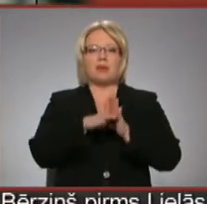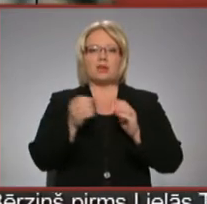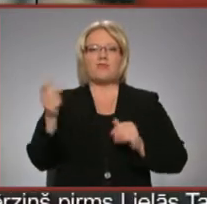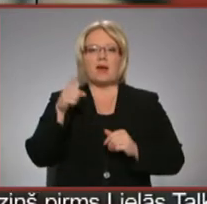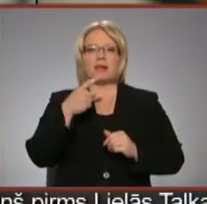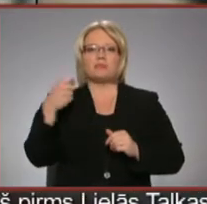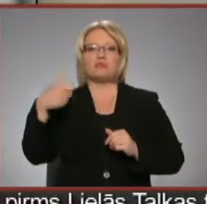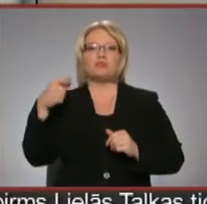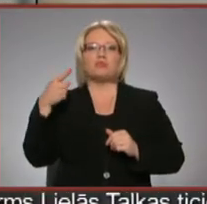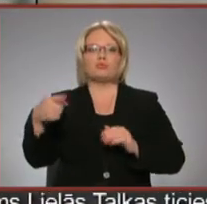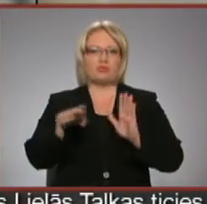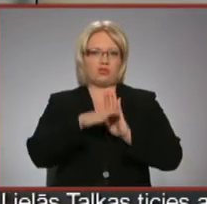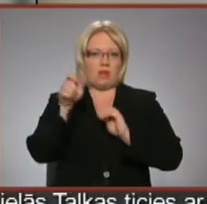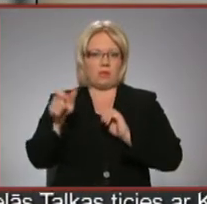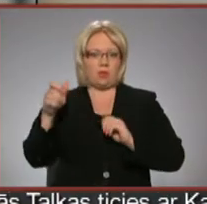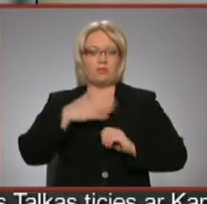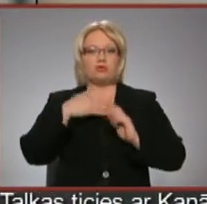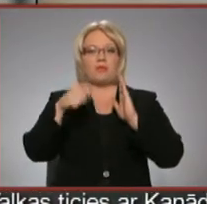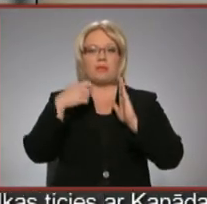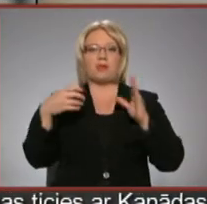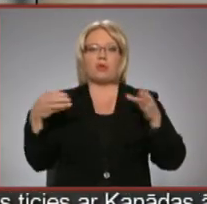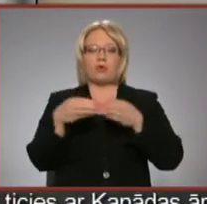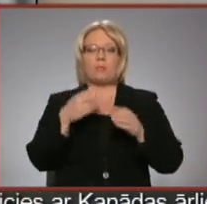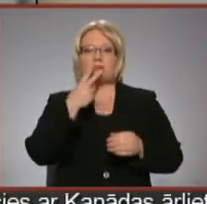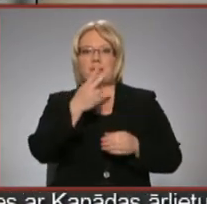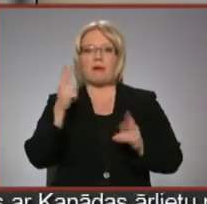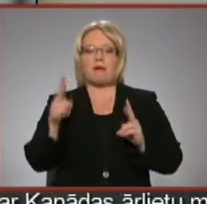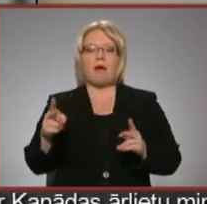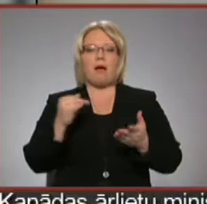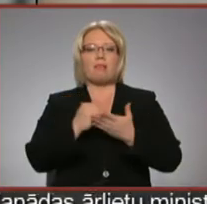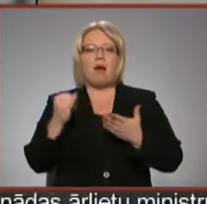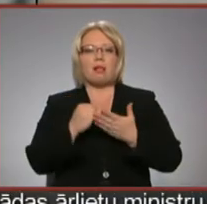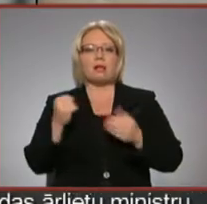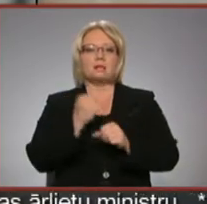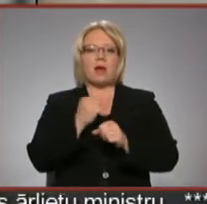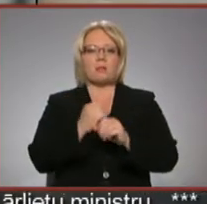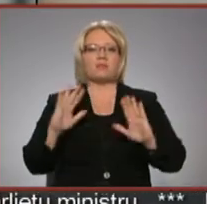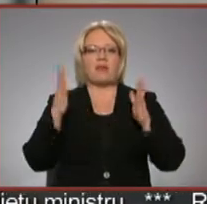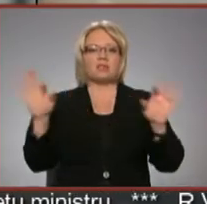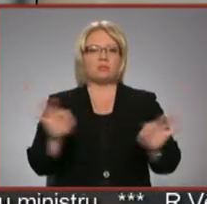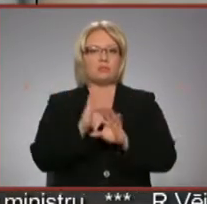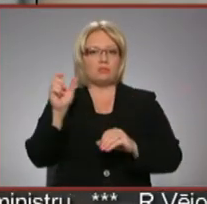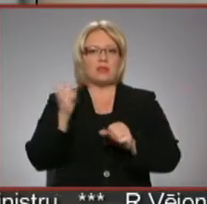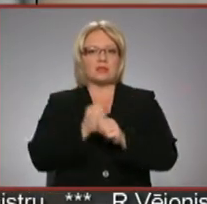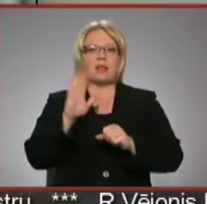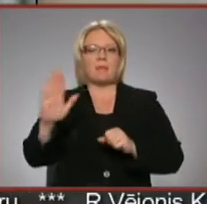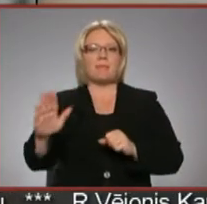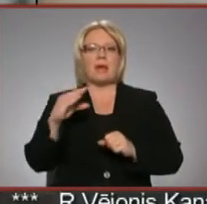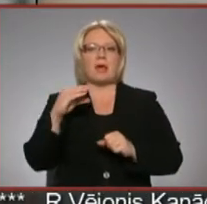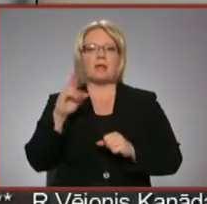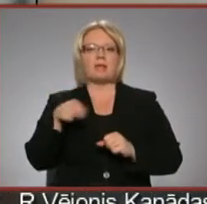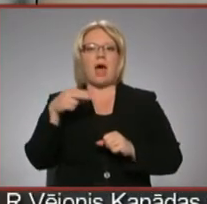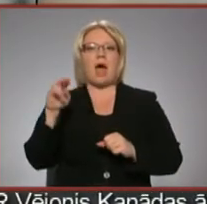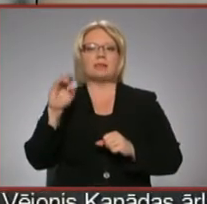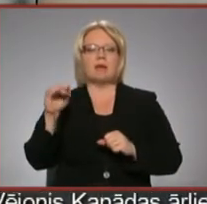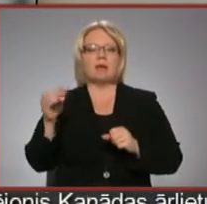160 tūkstoši dalībnieku. Mūsu filmēšanas grupa lūkoja, kā talks darbos soks mūziķiem, kas strādāja pie kompanijas Emīla Dārziņa atdusas